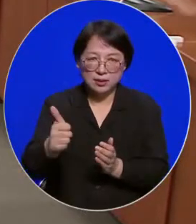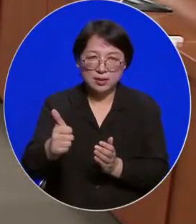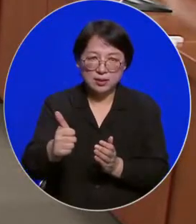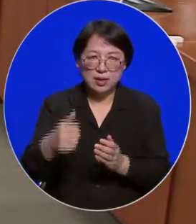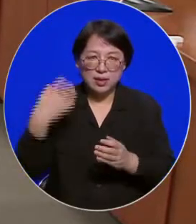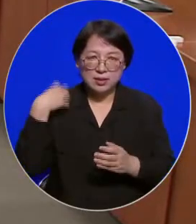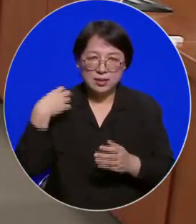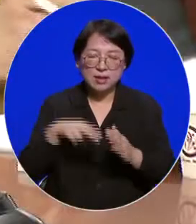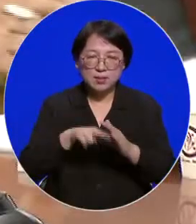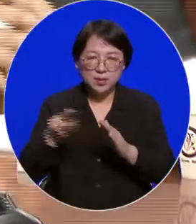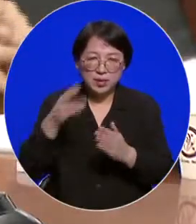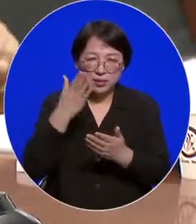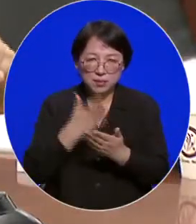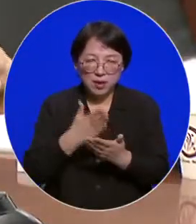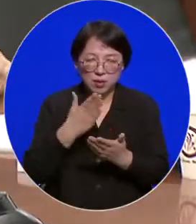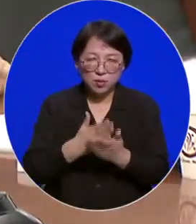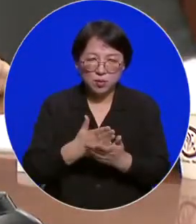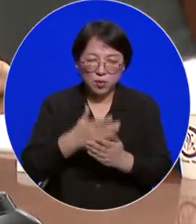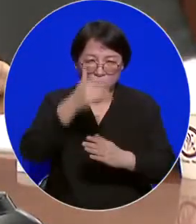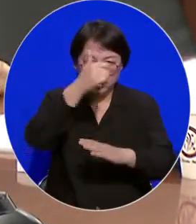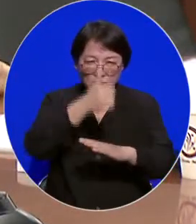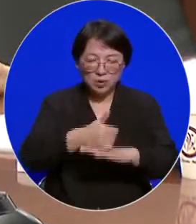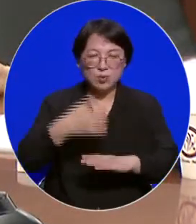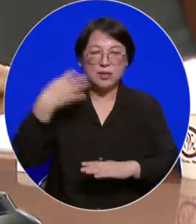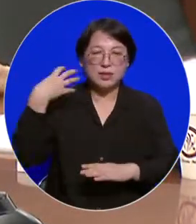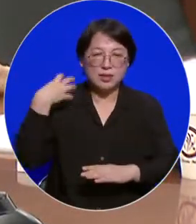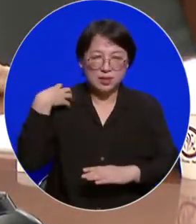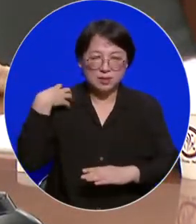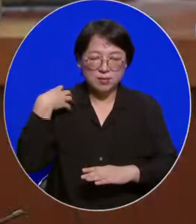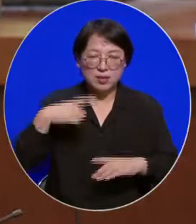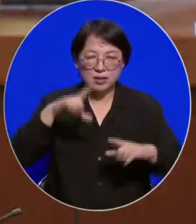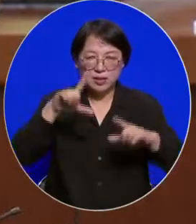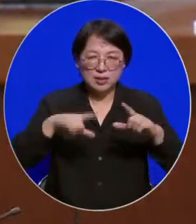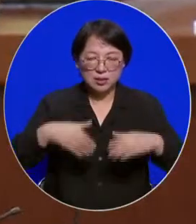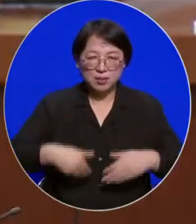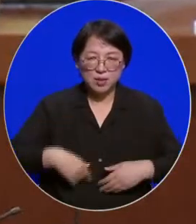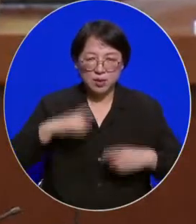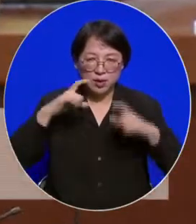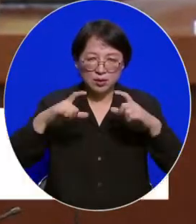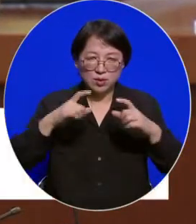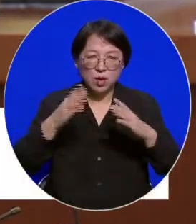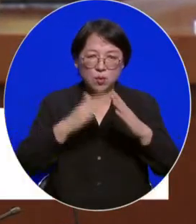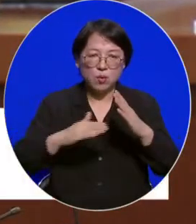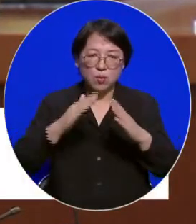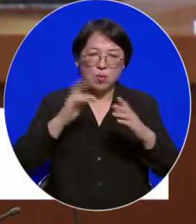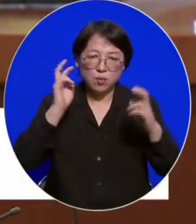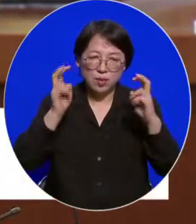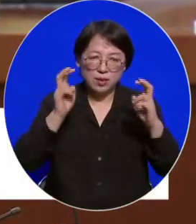국민 안전을 최종적으로 책임지는 자세가 필요하다고 강조했습니다. 공기관이나